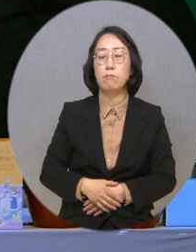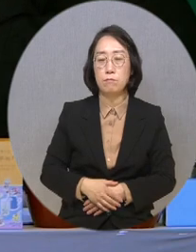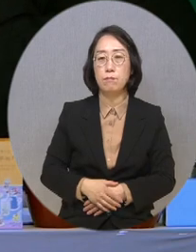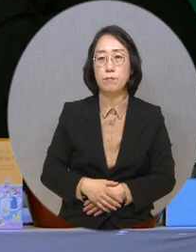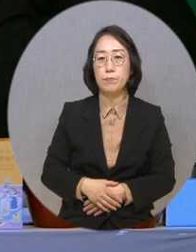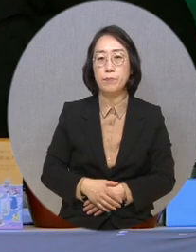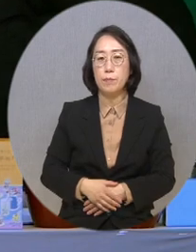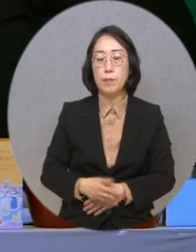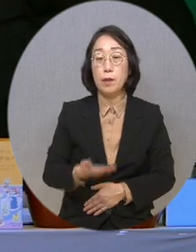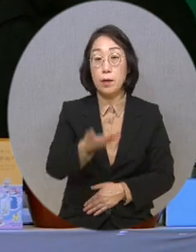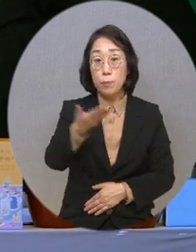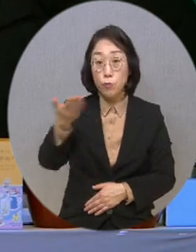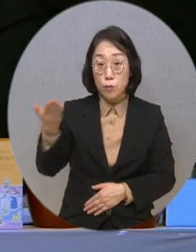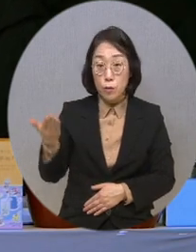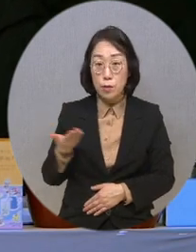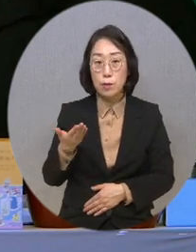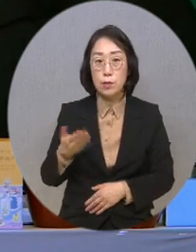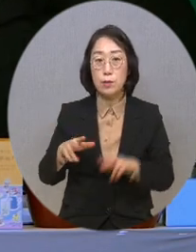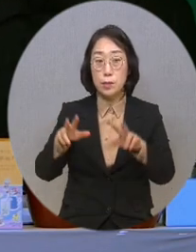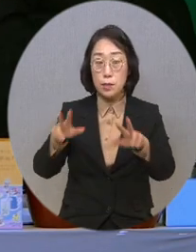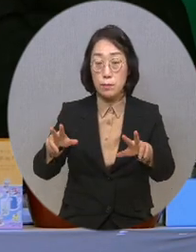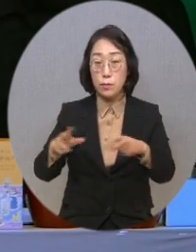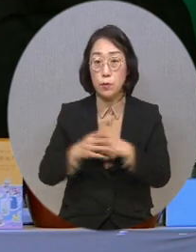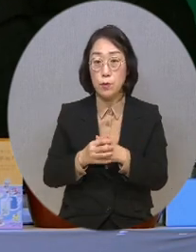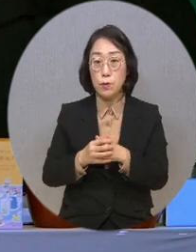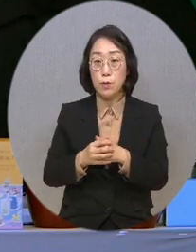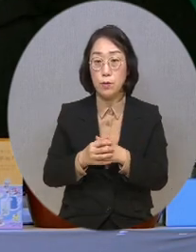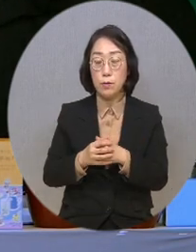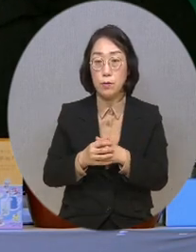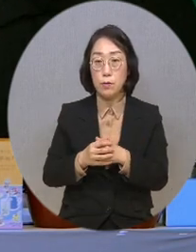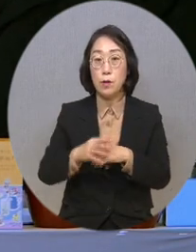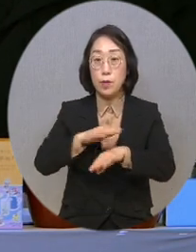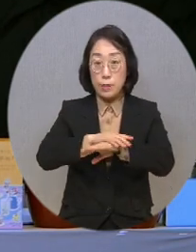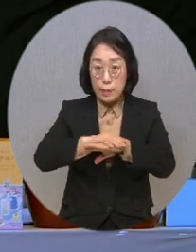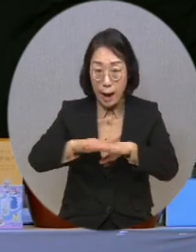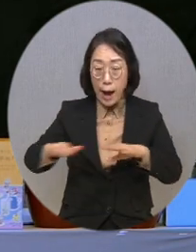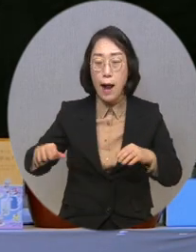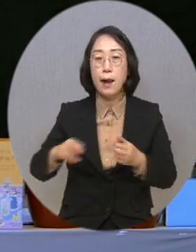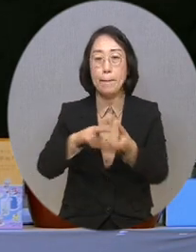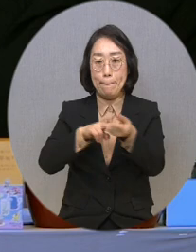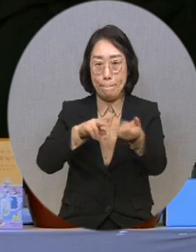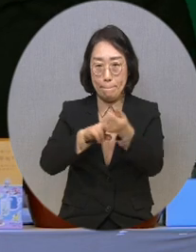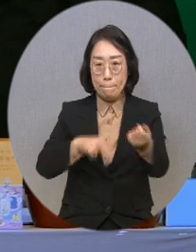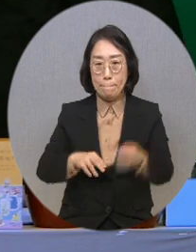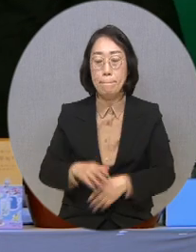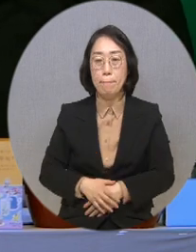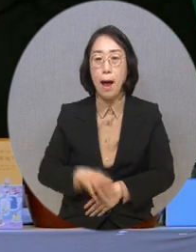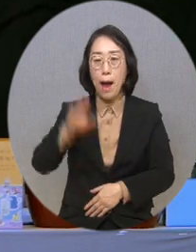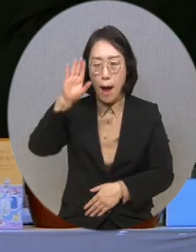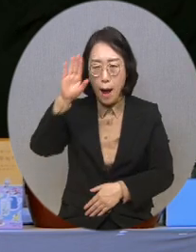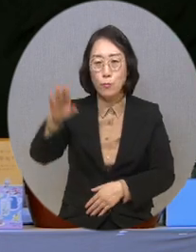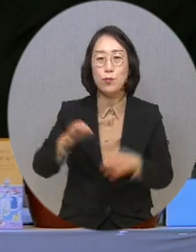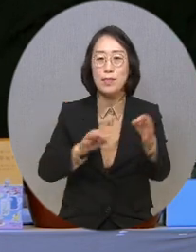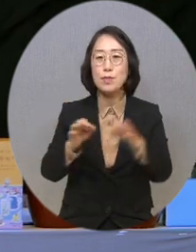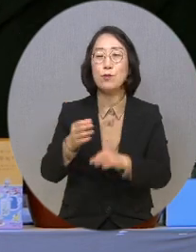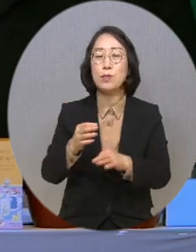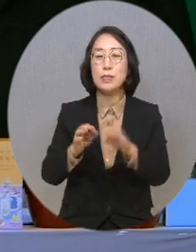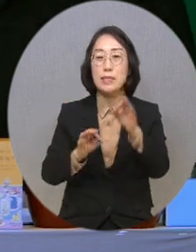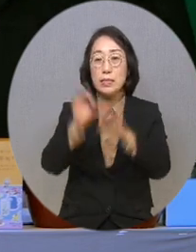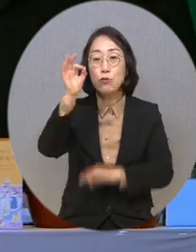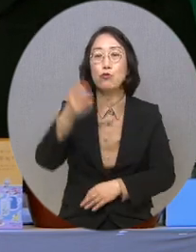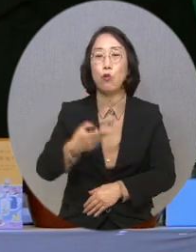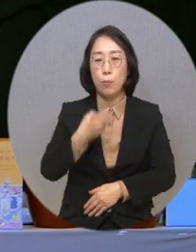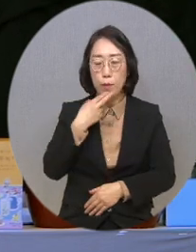그러니까 이분들은 지금은 한 방에 그 실수를 안 한 거죠. 앞으로도 실수 안 하실 분들이야.